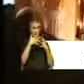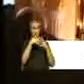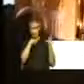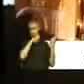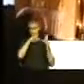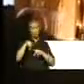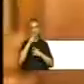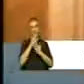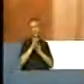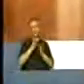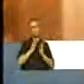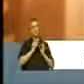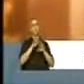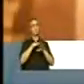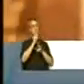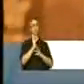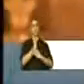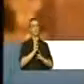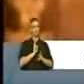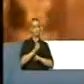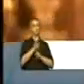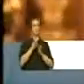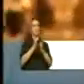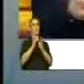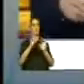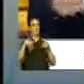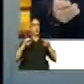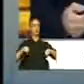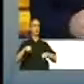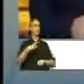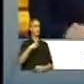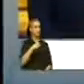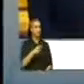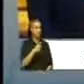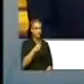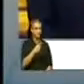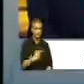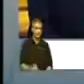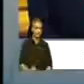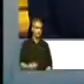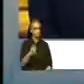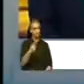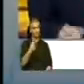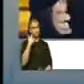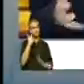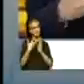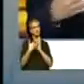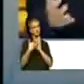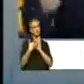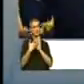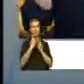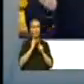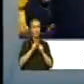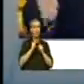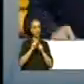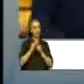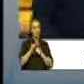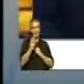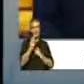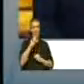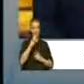נכנס לתוך המסלול, מרגישים שהוא נכנס לתוך המסלול. תגיד, כשאתה עומד באלף, כן, את התקופה הטרום נשיאותית שלו, החודשים האלה שלקראת